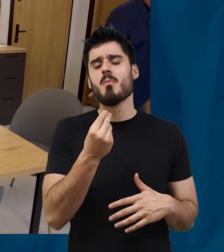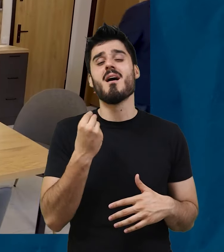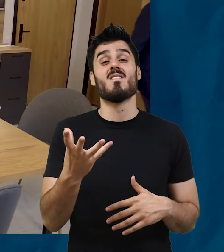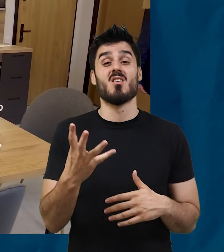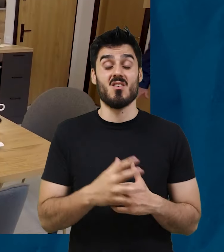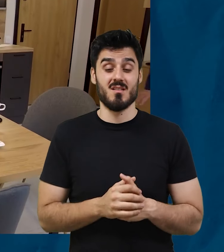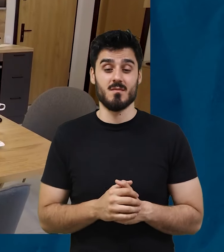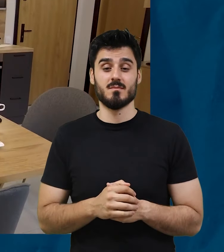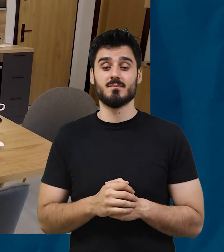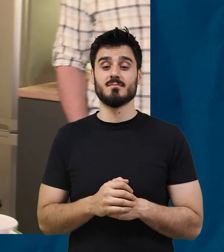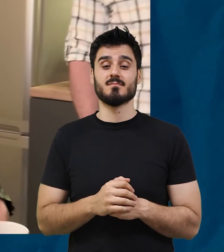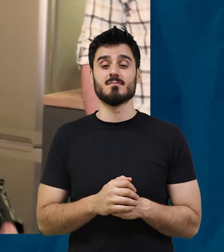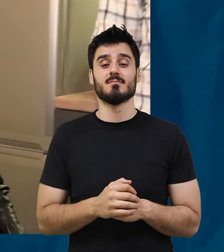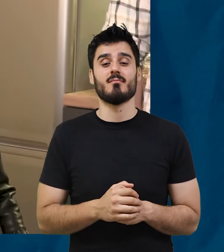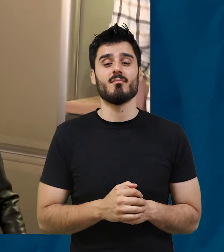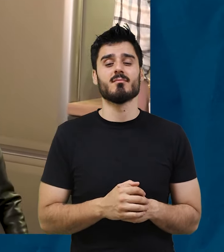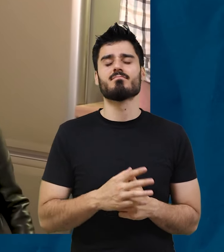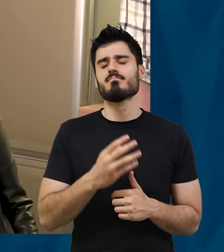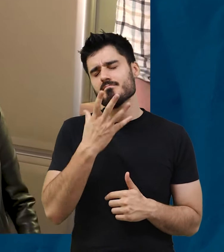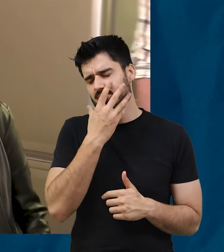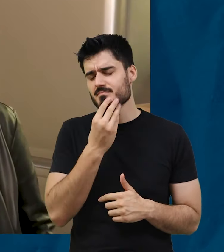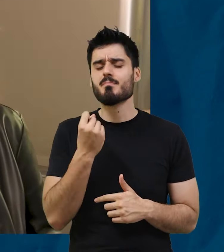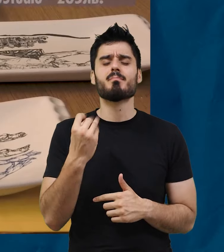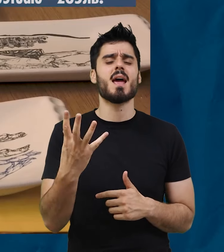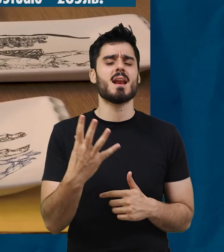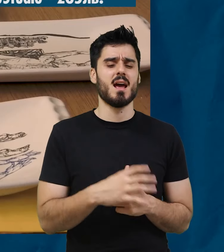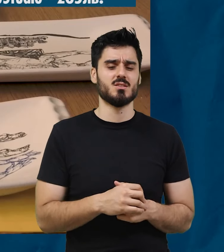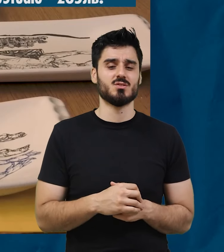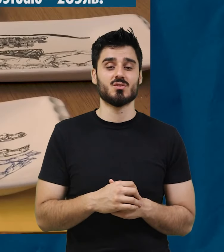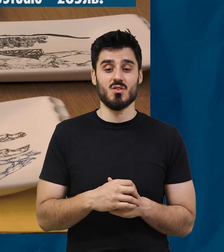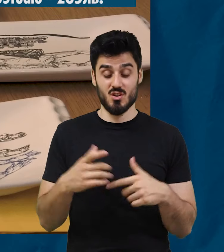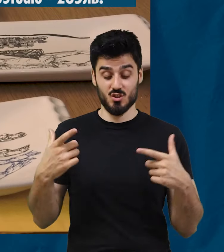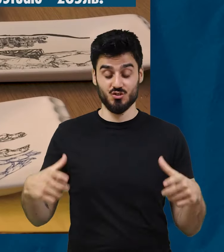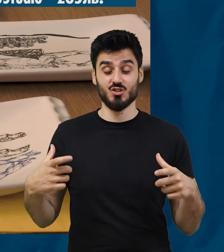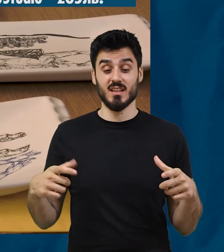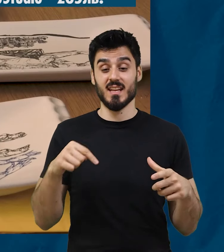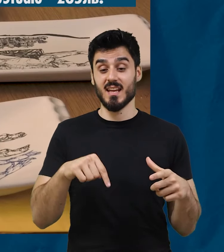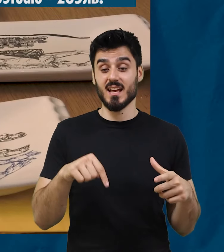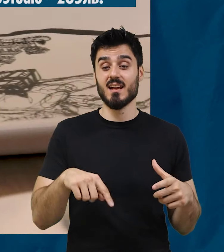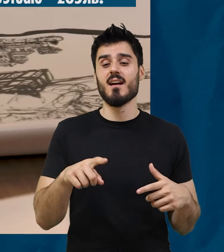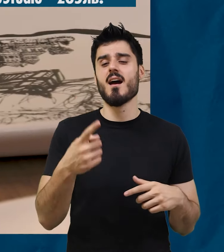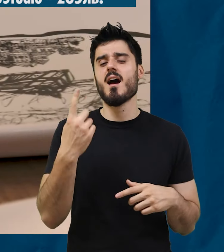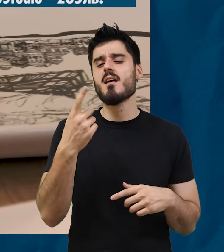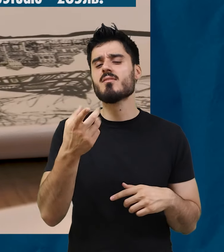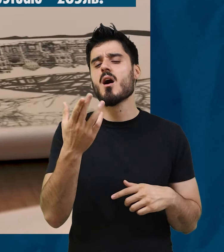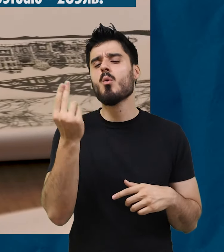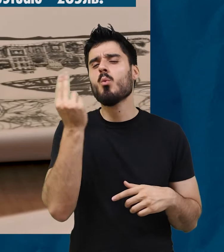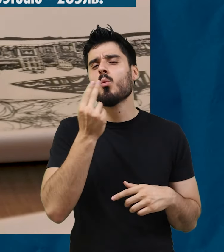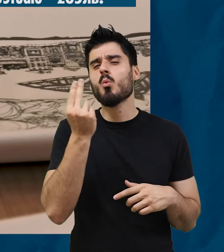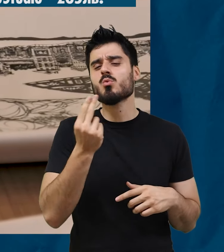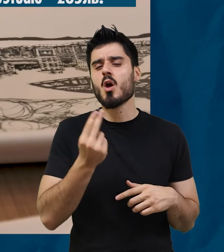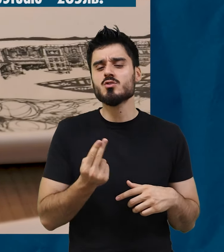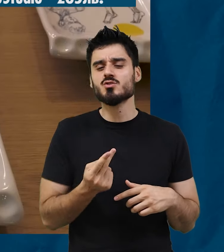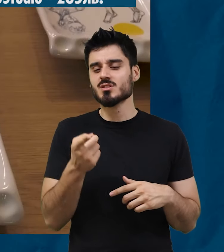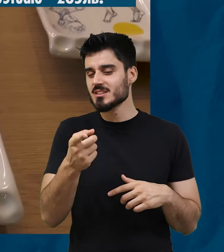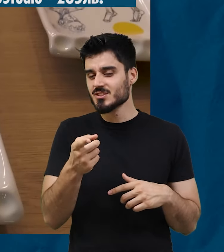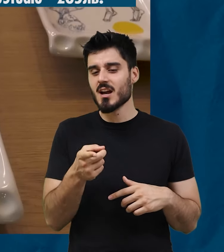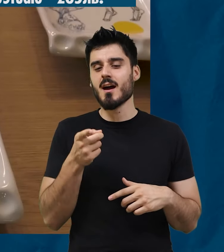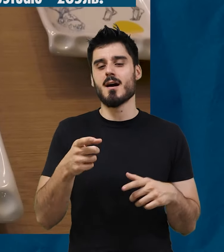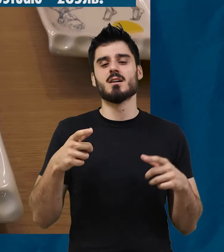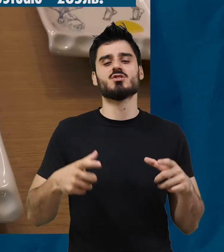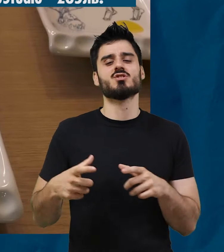удобни столове. Дали? Много. Прекрасно. Това са арчини от една страхотна художничка, Марта се